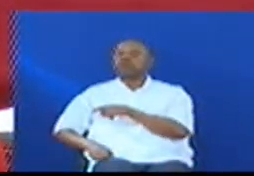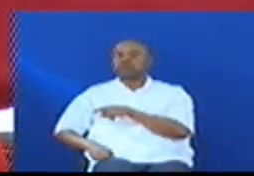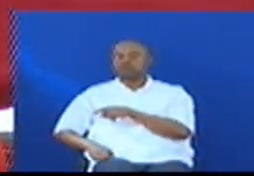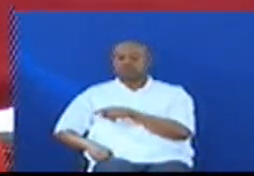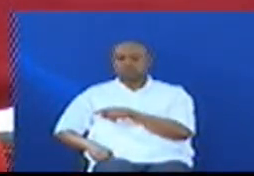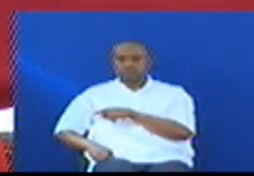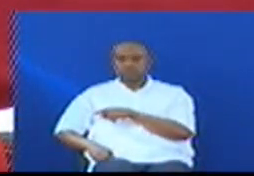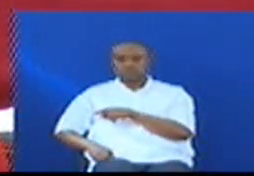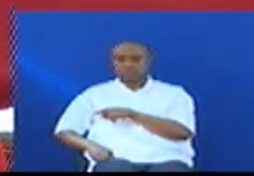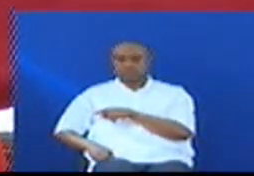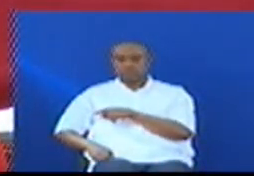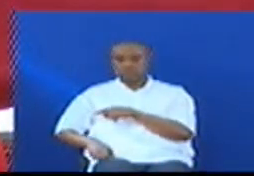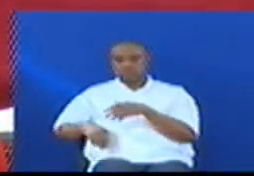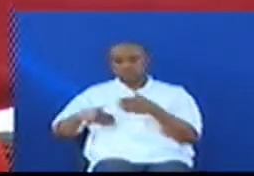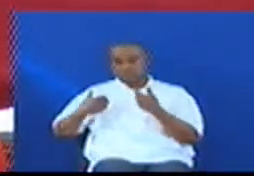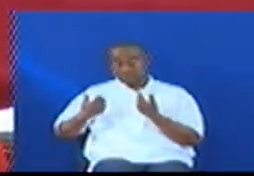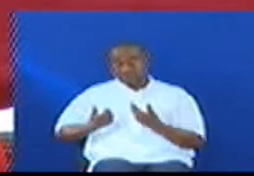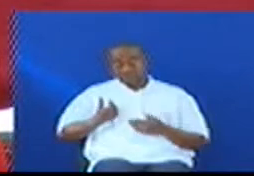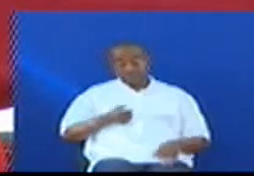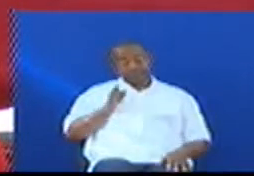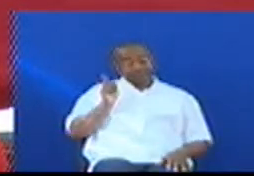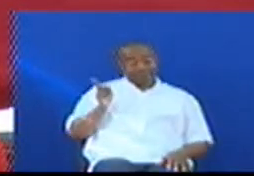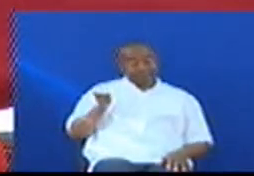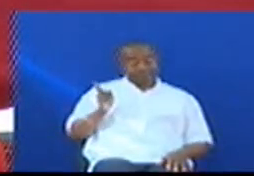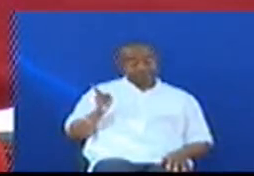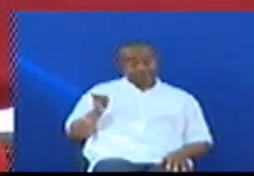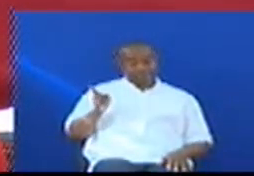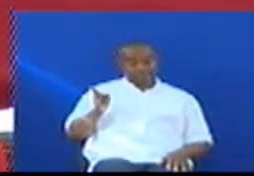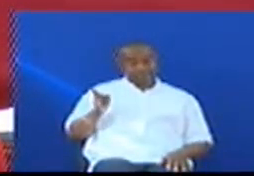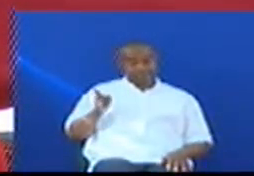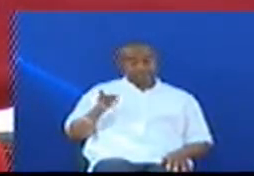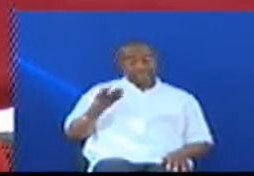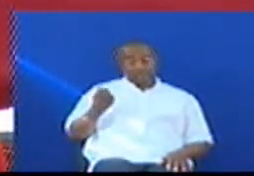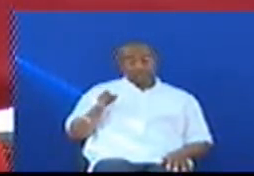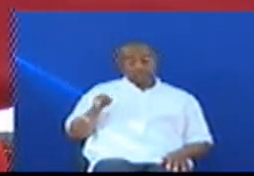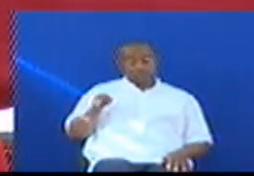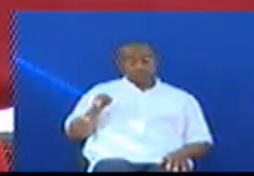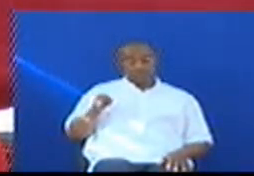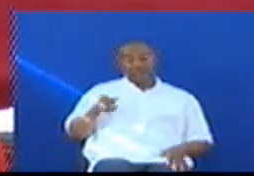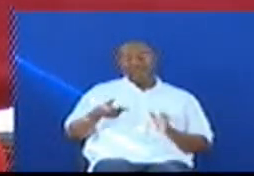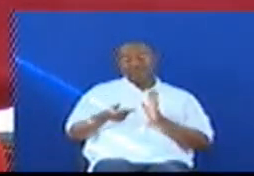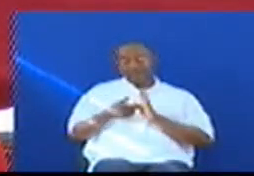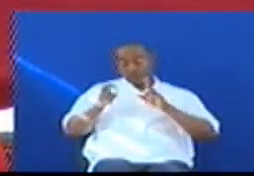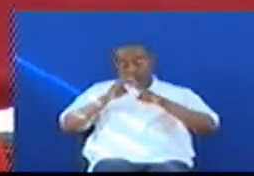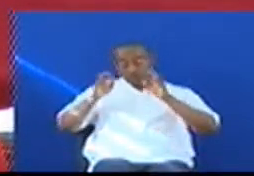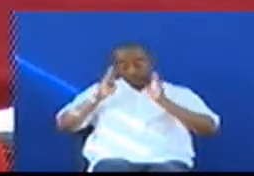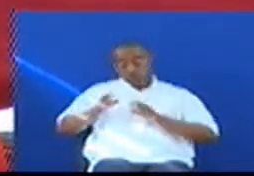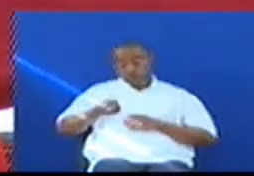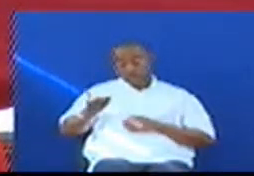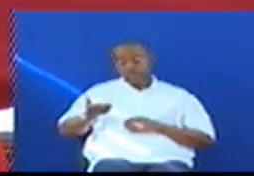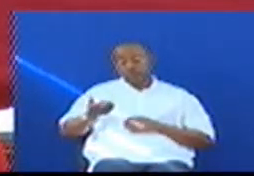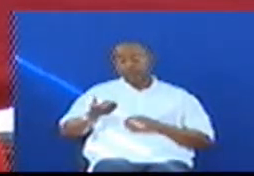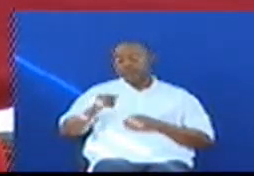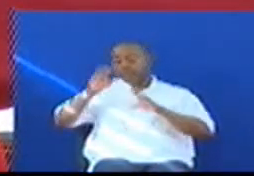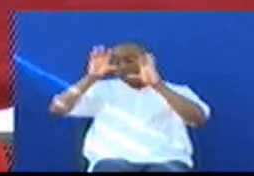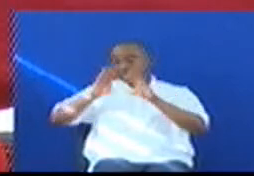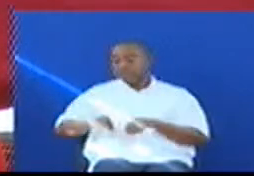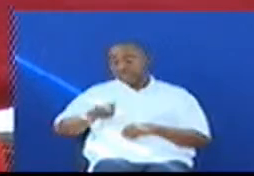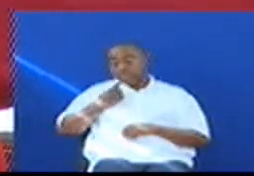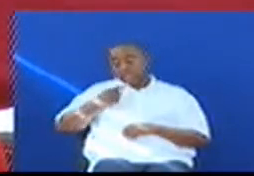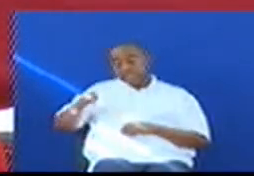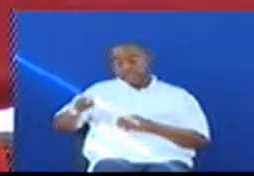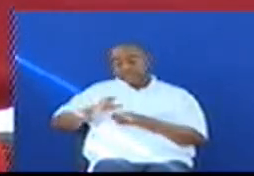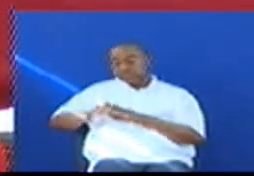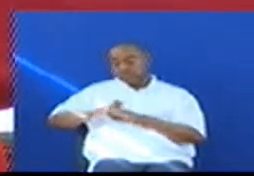hizi fedha. Kwa hiyo inaelekea kwamba hizi fedha, kama CJ alivyotoa taarifa kwamba zilitumika hata kabla ya